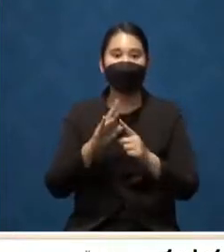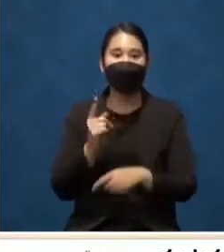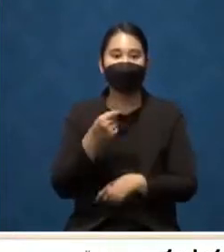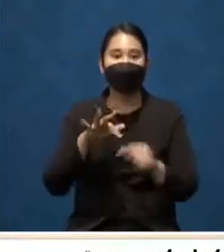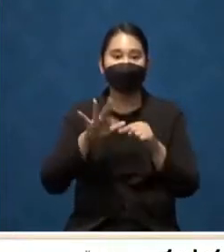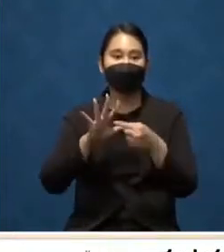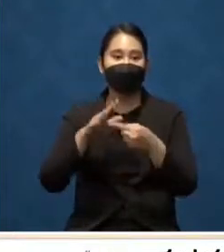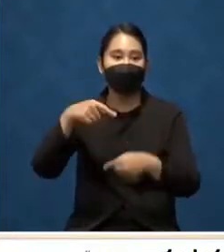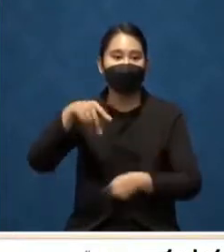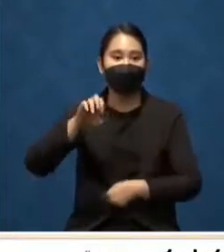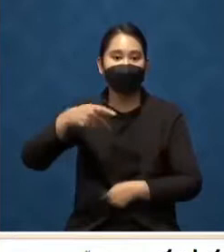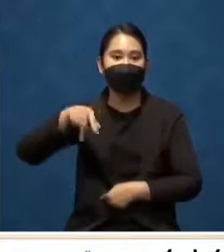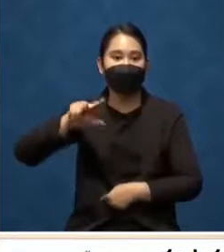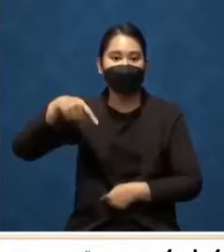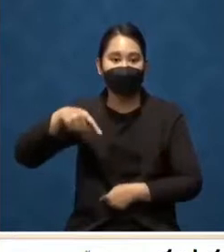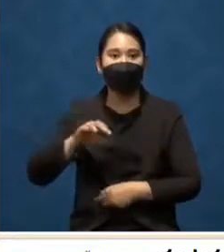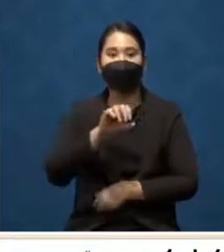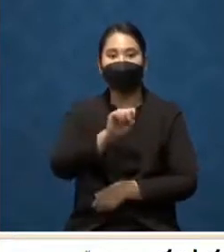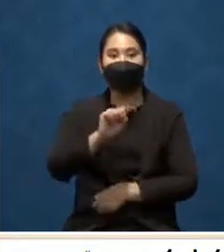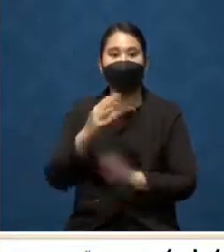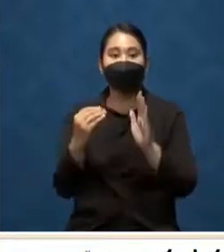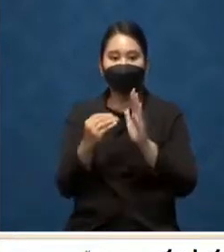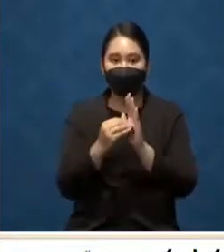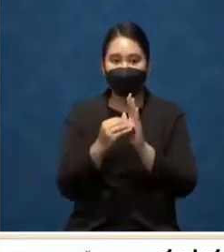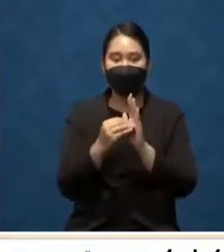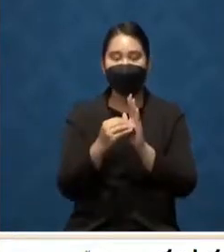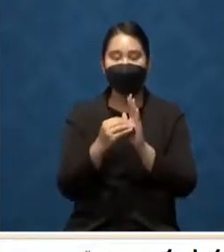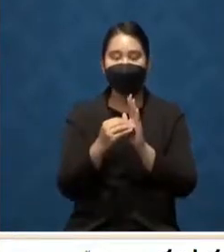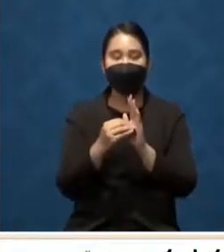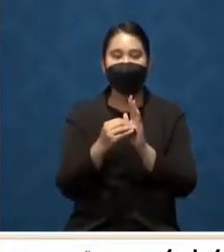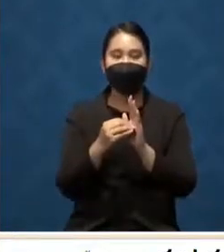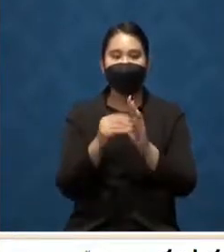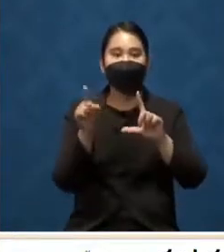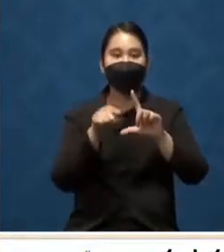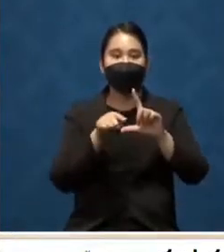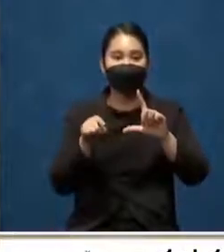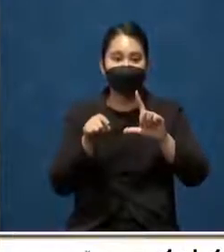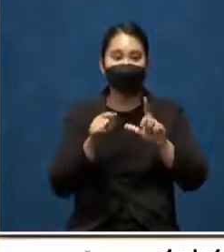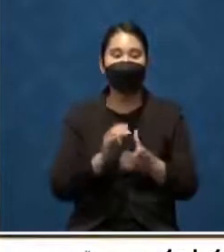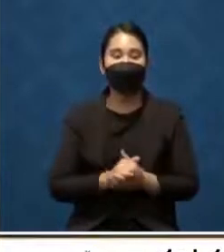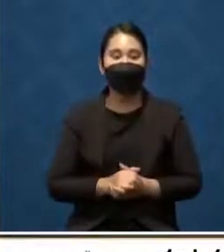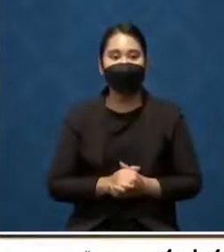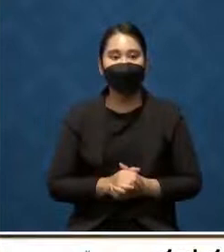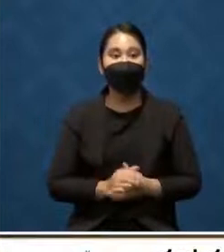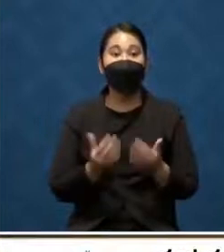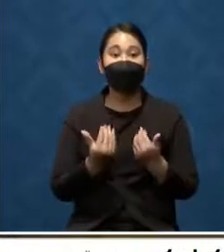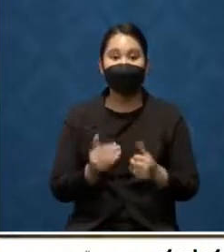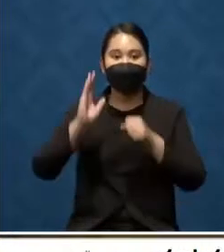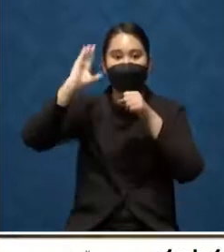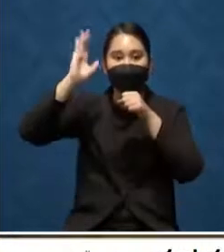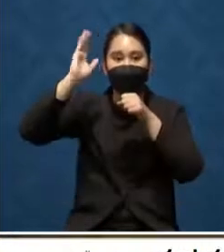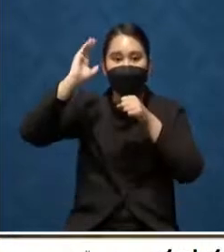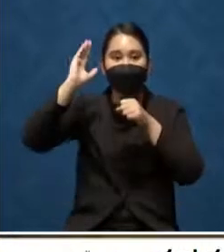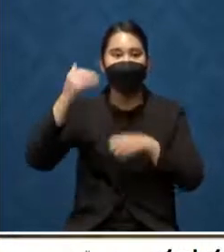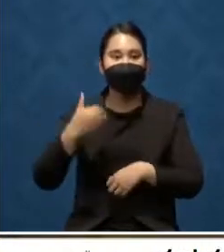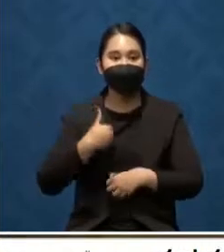ชิสภาผู้แทนละสะดอนแบบแ่งเกตกองเทศมหาณครทนบุรีคองสารบางกอกใหญ่พักเก้าไก่ครับผมก็ขออภิปายนะคร